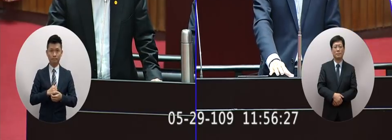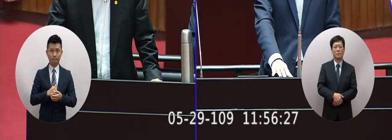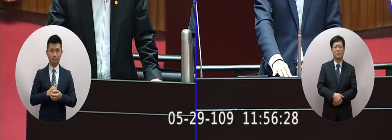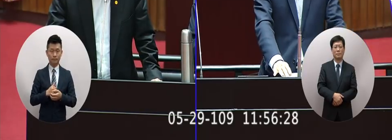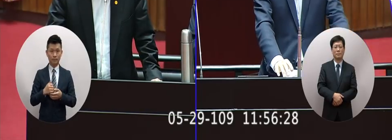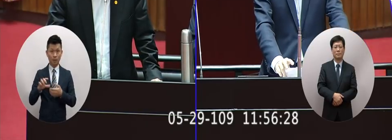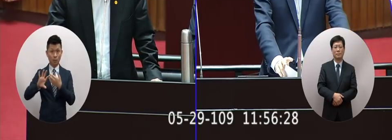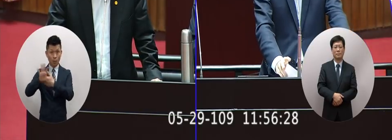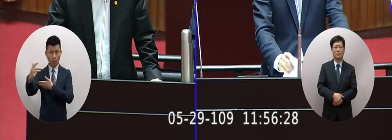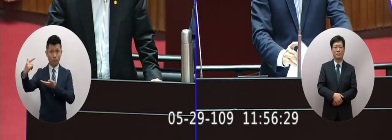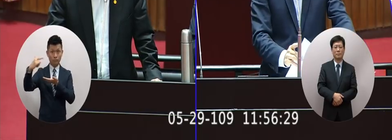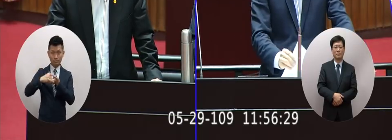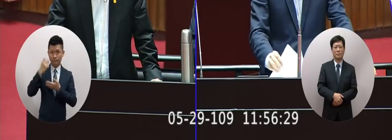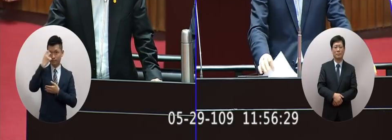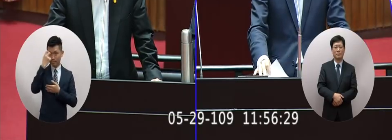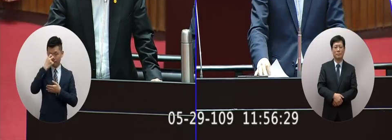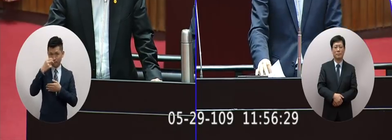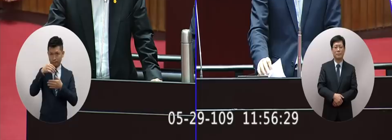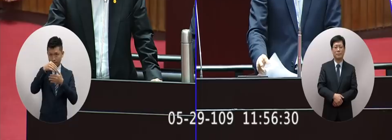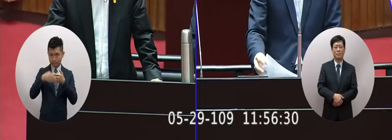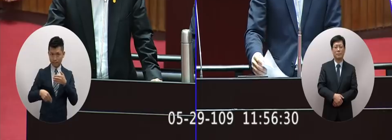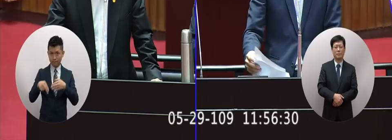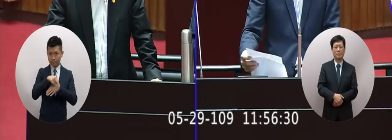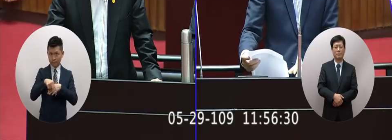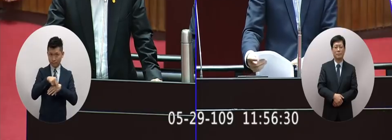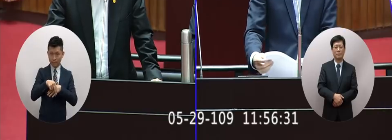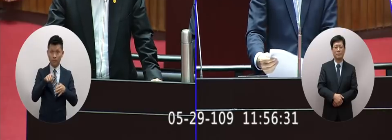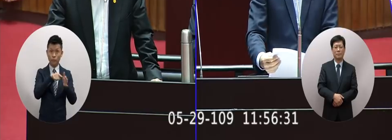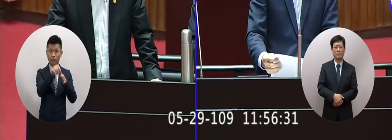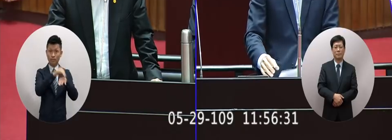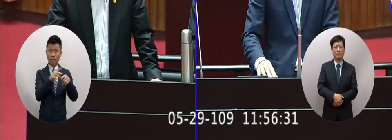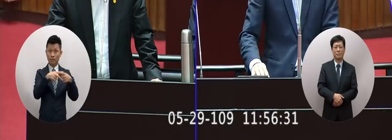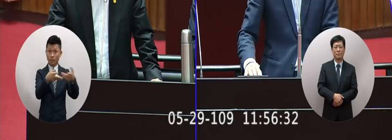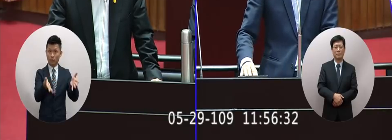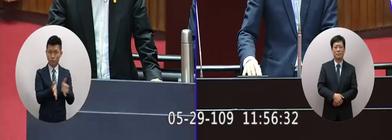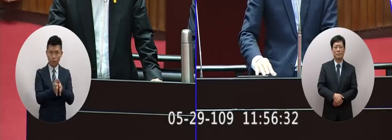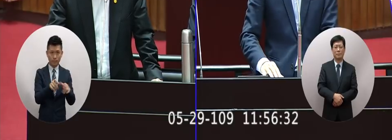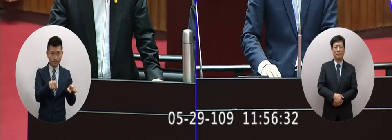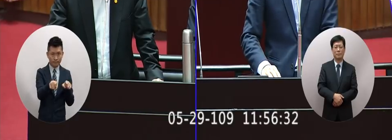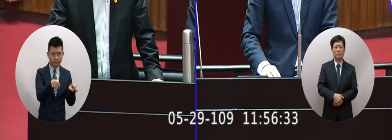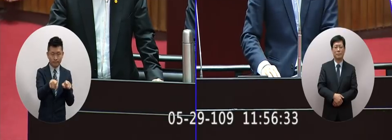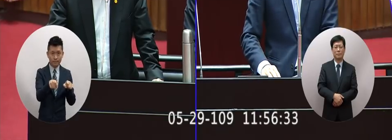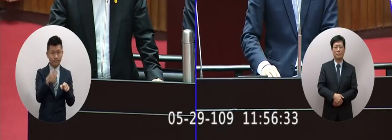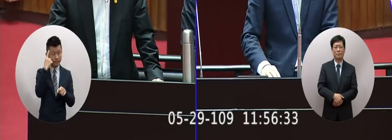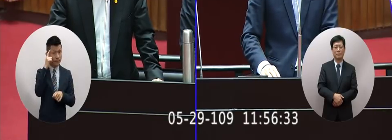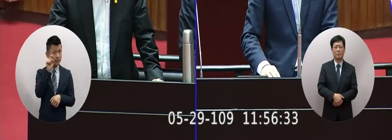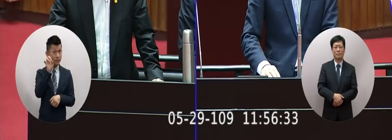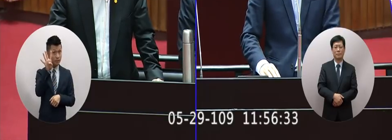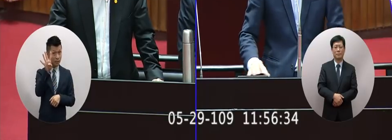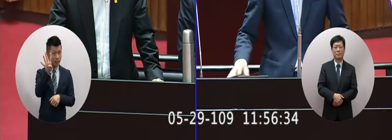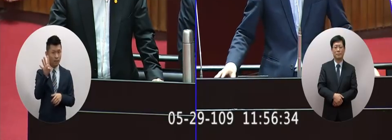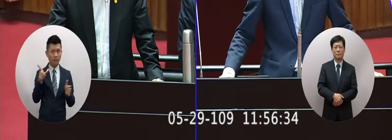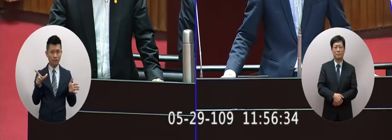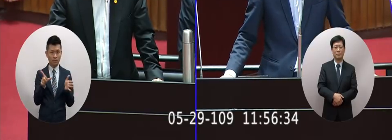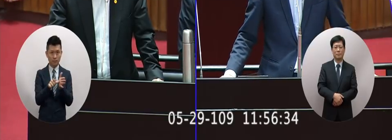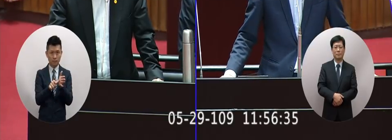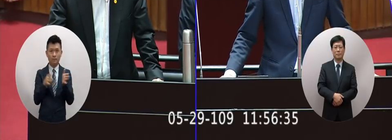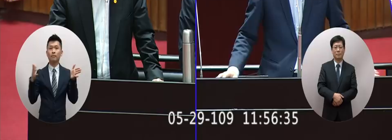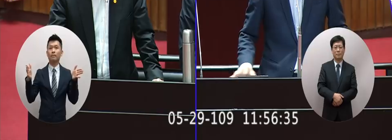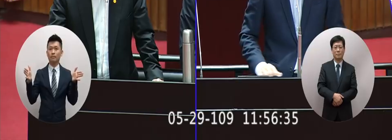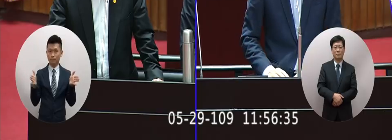一个边境管制的措施。所以我们现在专家小组也在研制，从14天怎么样来缩短这样的一